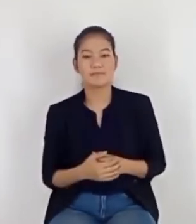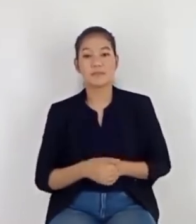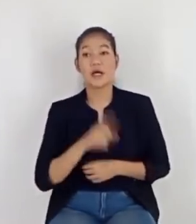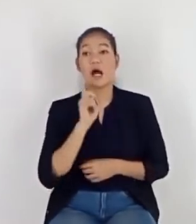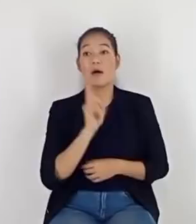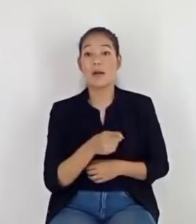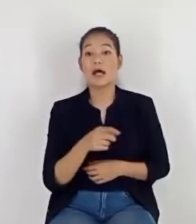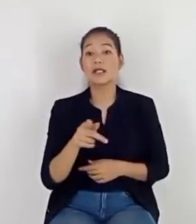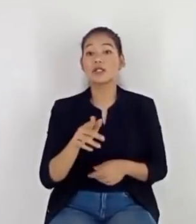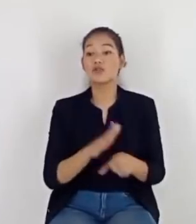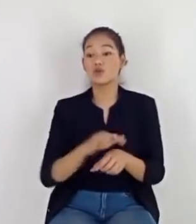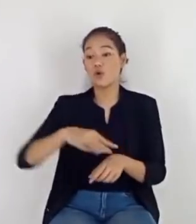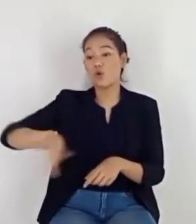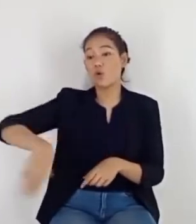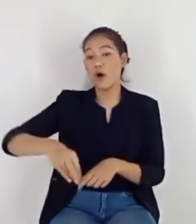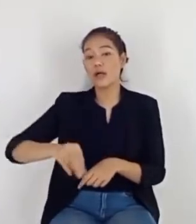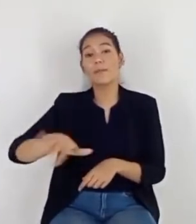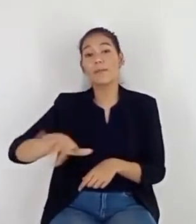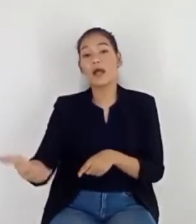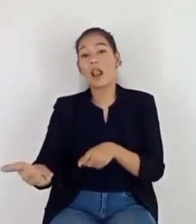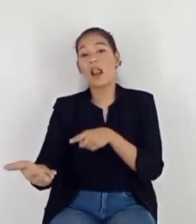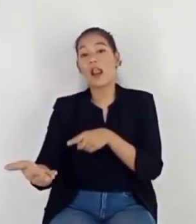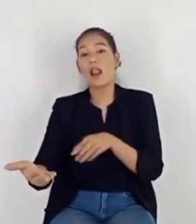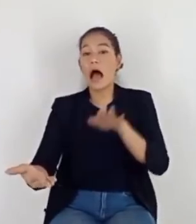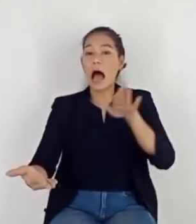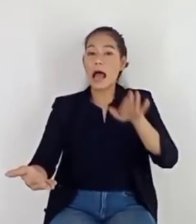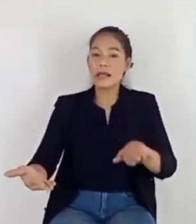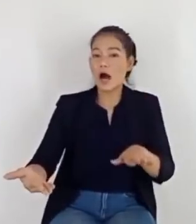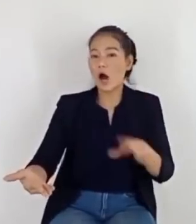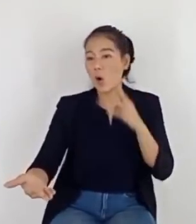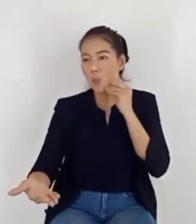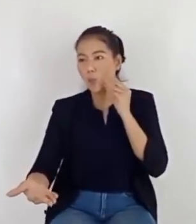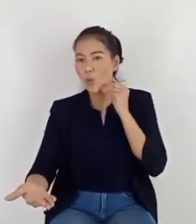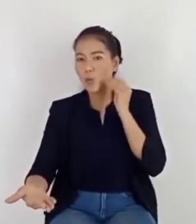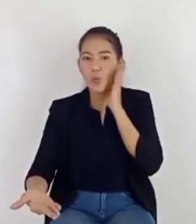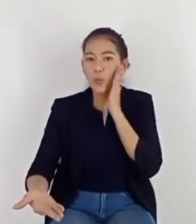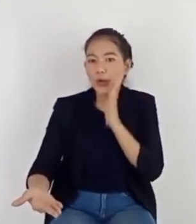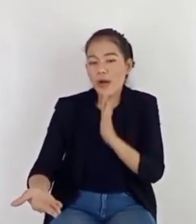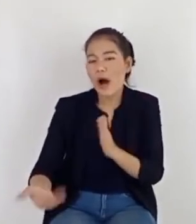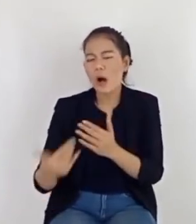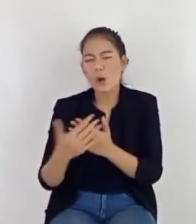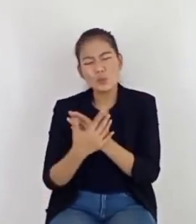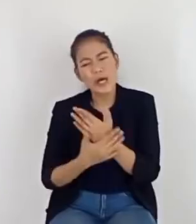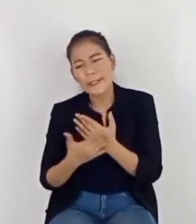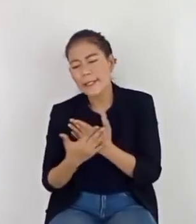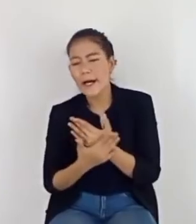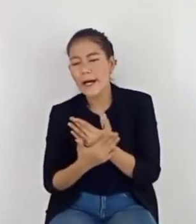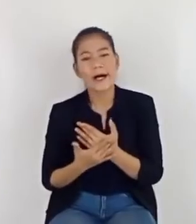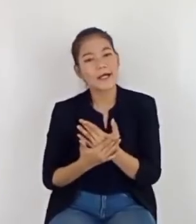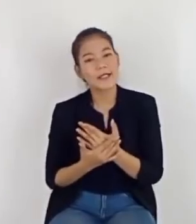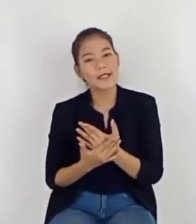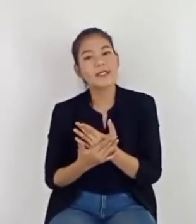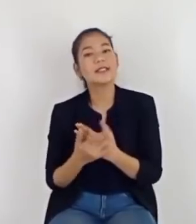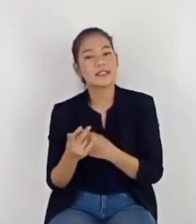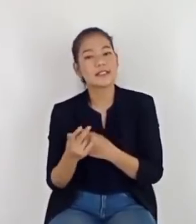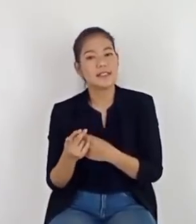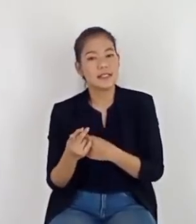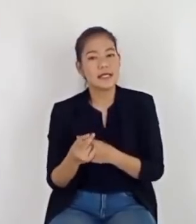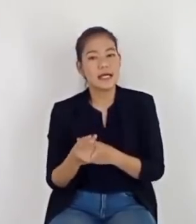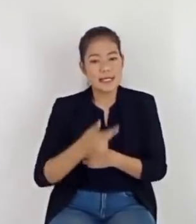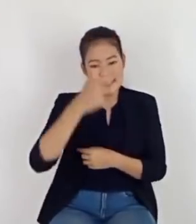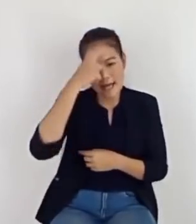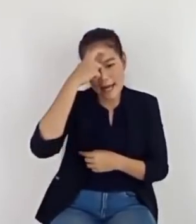yang meninggal itu misalnya anak yang masih muda, yang sangat disayang. Dalam sakit